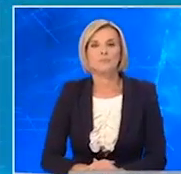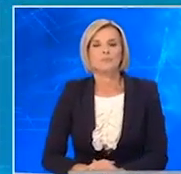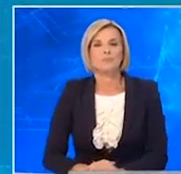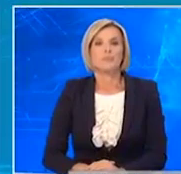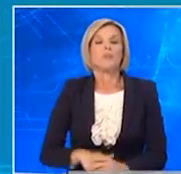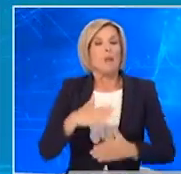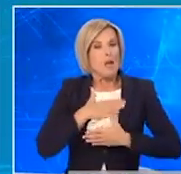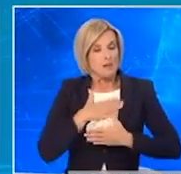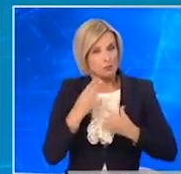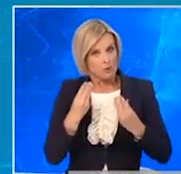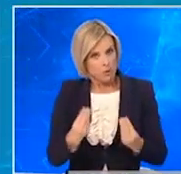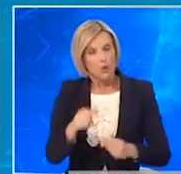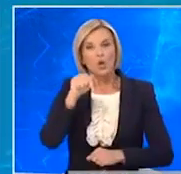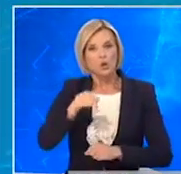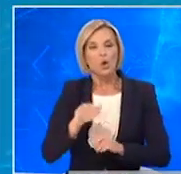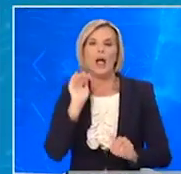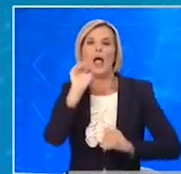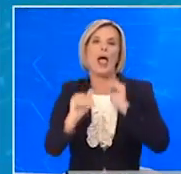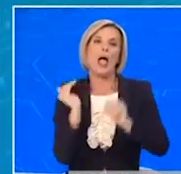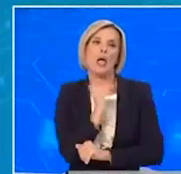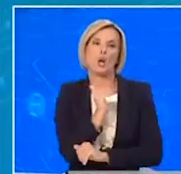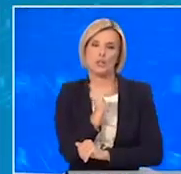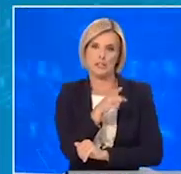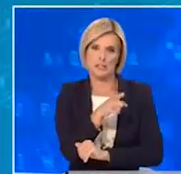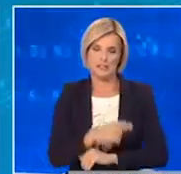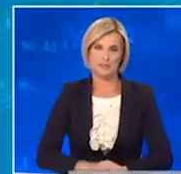Ευχαριστούμε, κύριε Υφυπουργέ. Μπορούμε να περάσουμε τώρα στις ερωτήσεις.